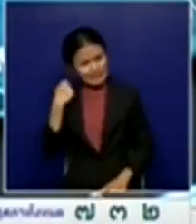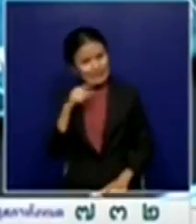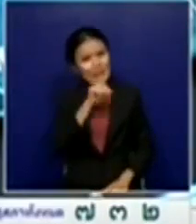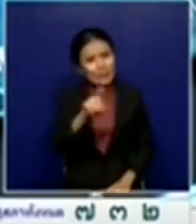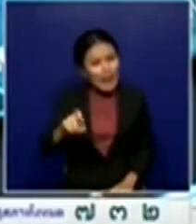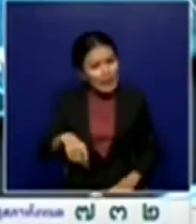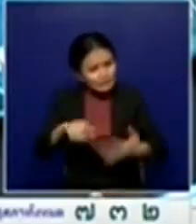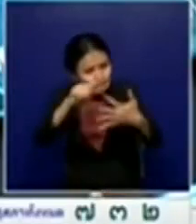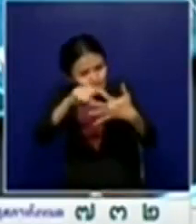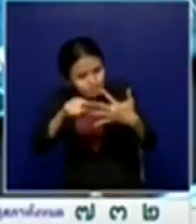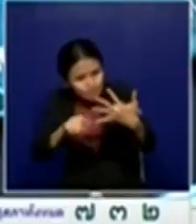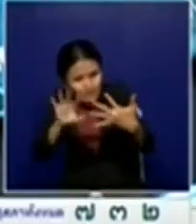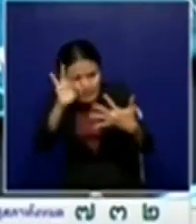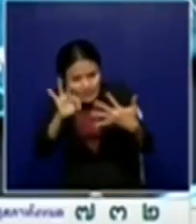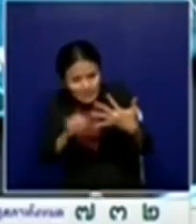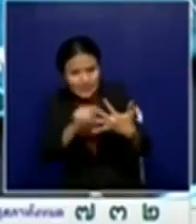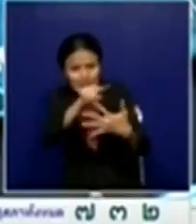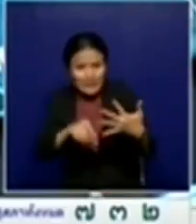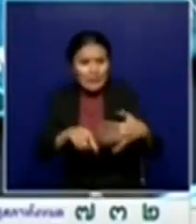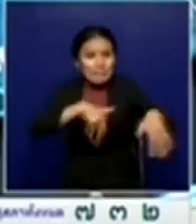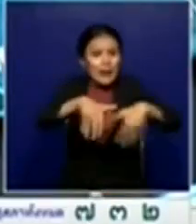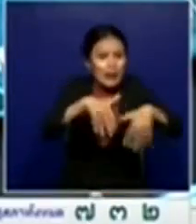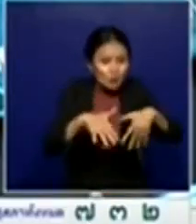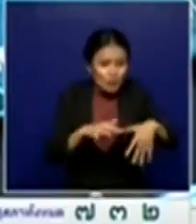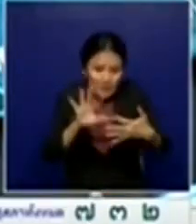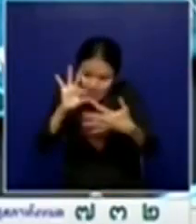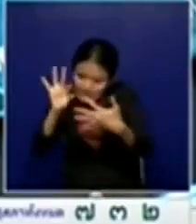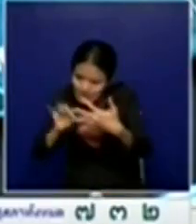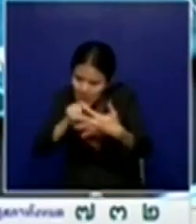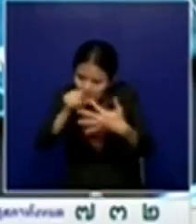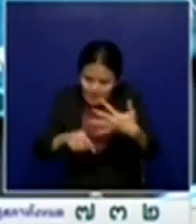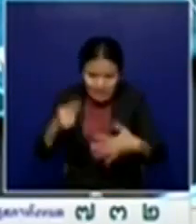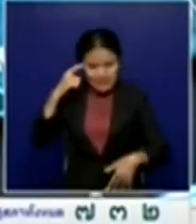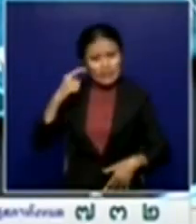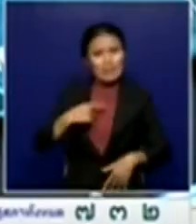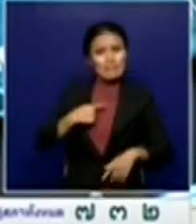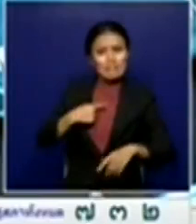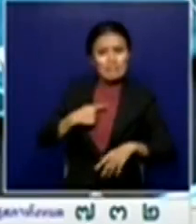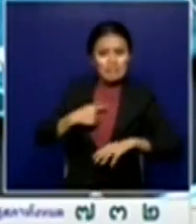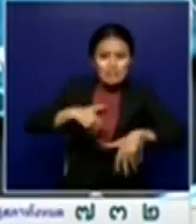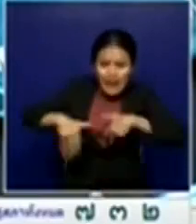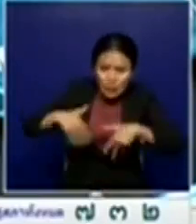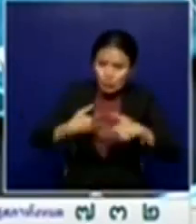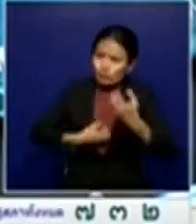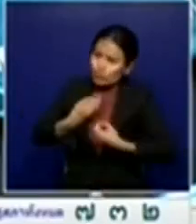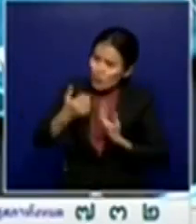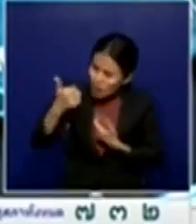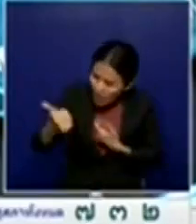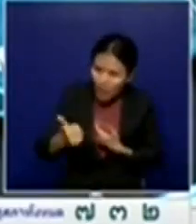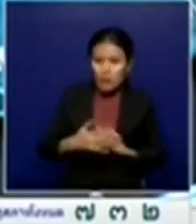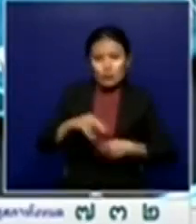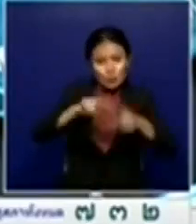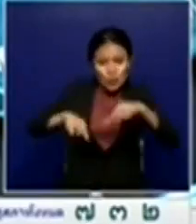มีส่วนร่วมในการทำประชามติอย่างเต็มที่นะครับมีการวิพากษ์วิจารณ์ได้แสดงความคิดเห็นได้โปร่ง